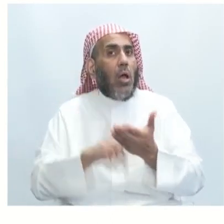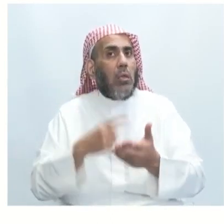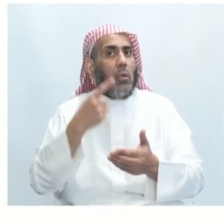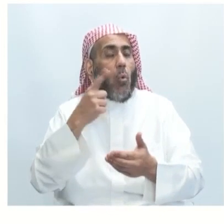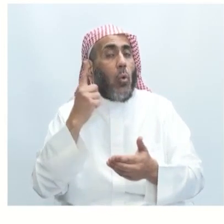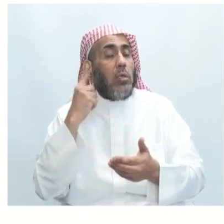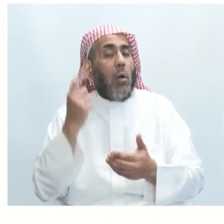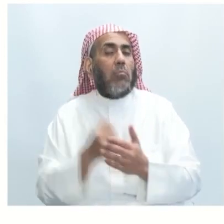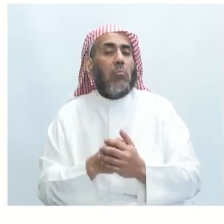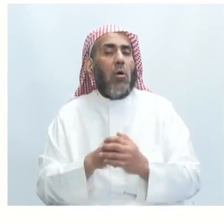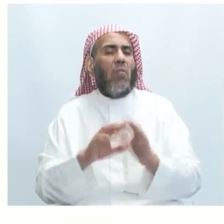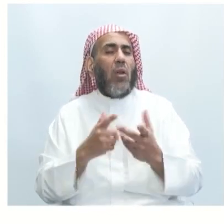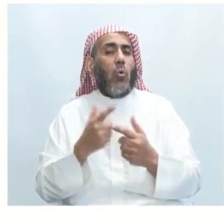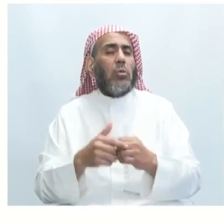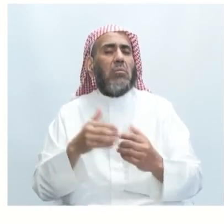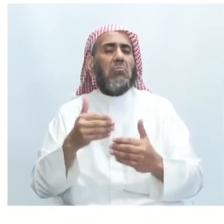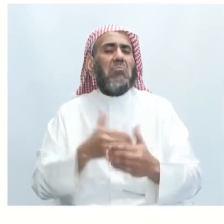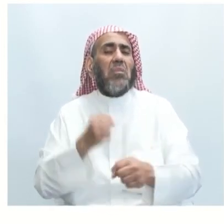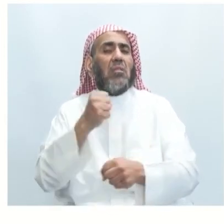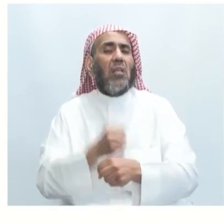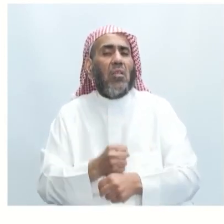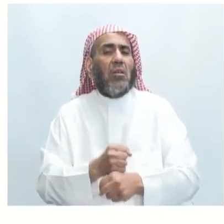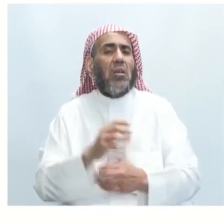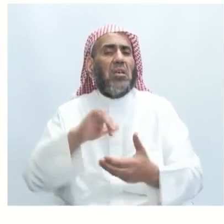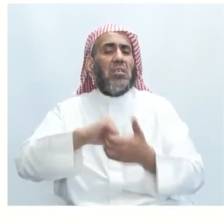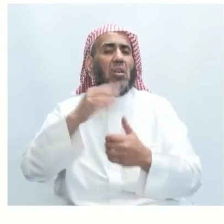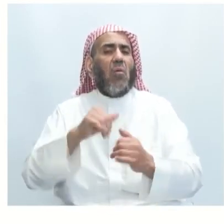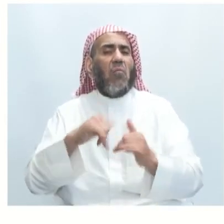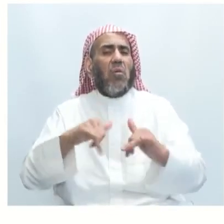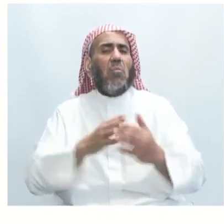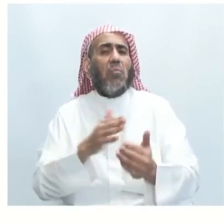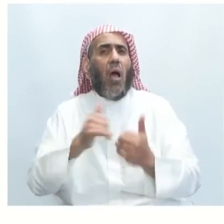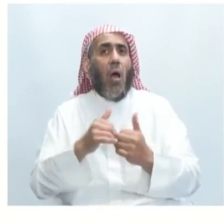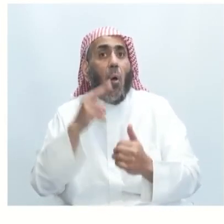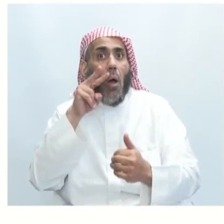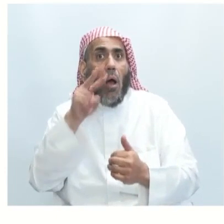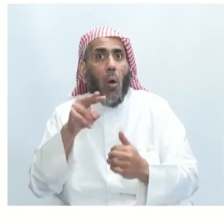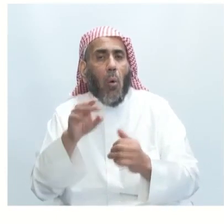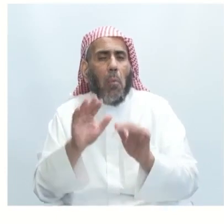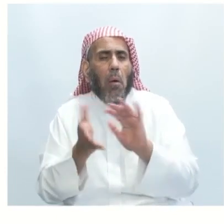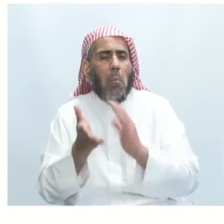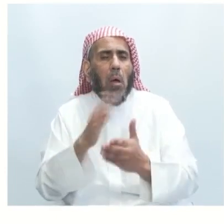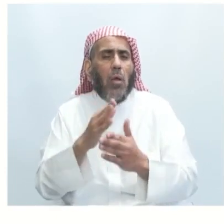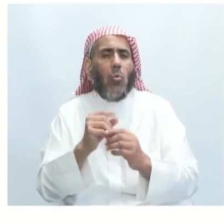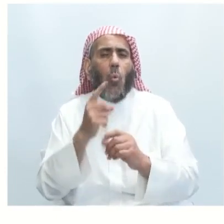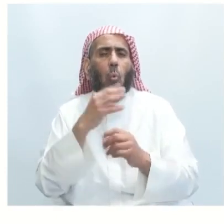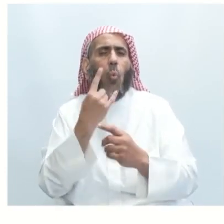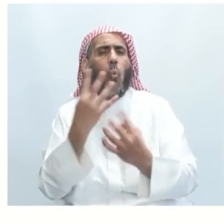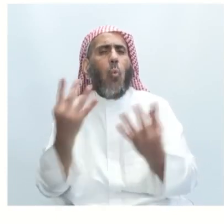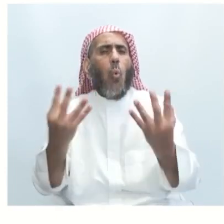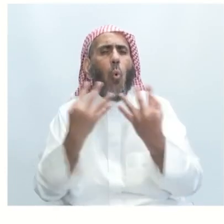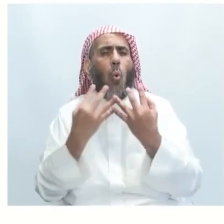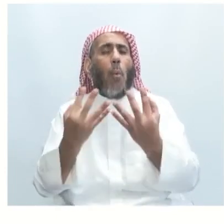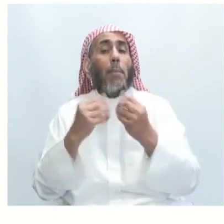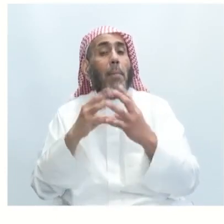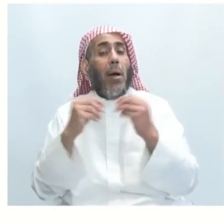ونسمعه فلو كنت تنتظر صديقا في مفترق الطريق استطعت رؤيته من بين المئات القادمين